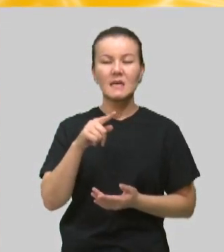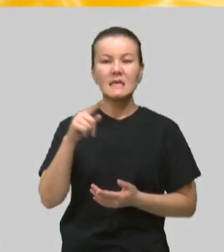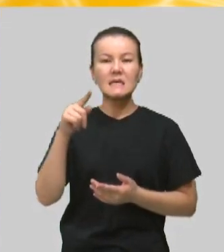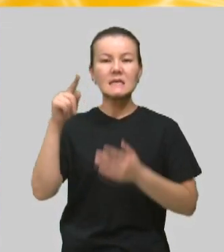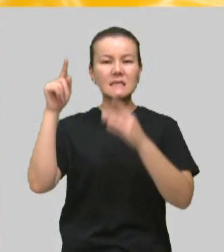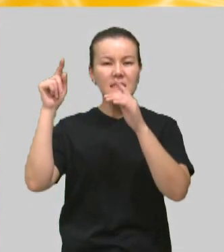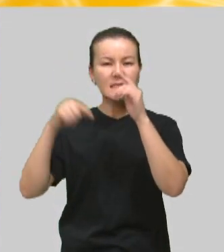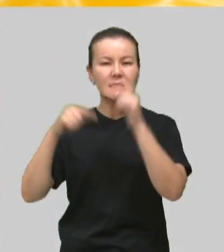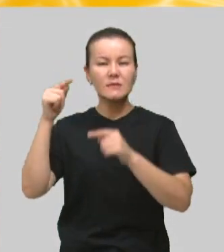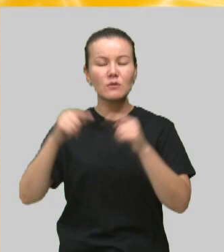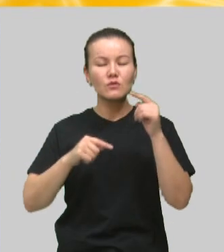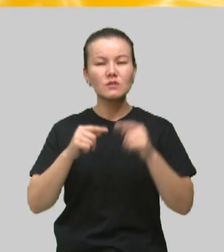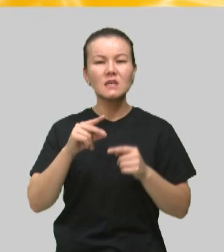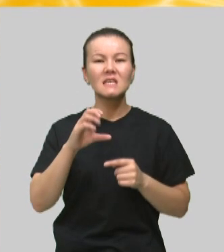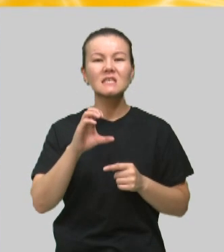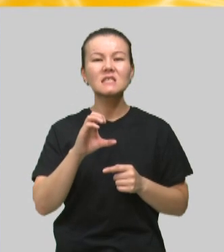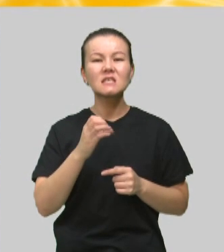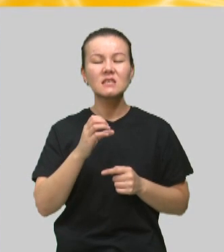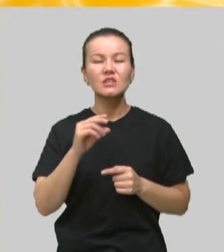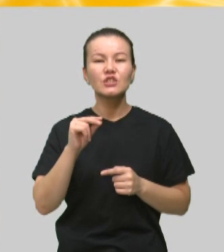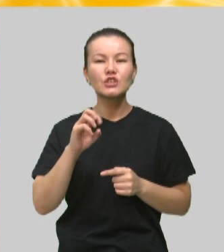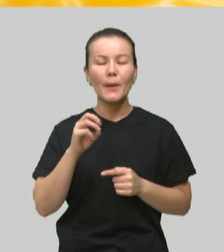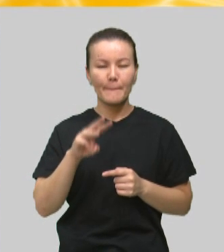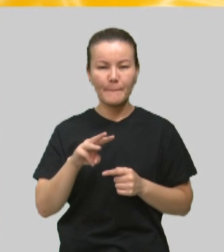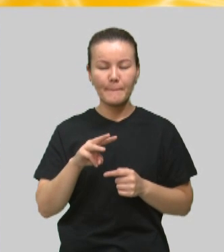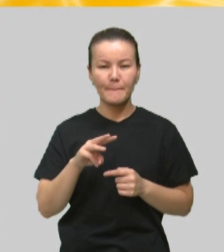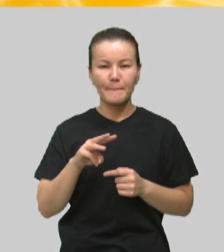Сыплются чем? Дождем.